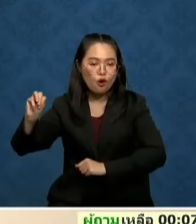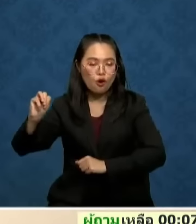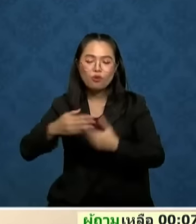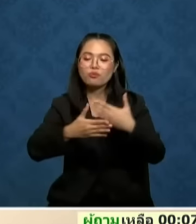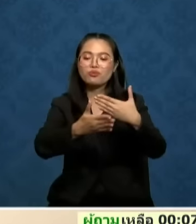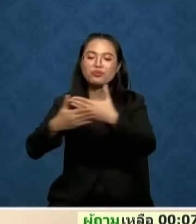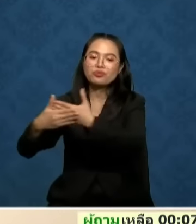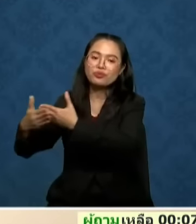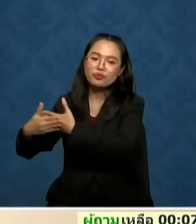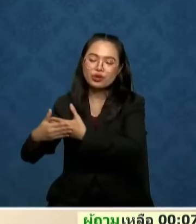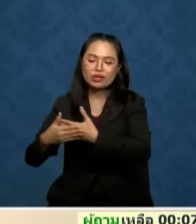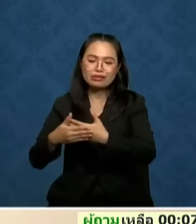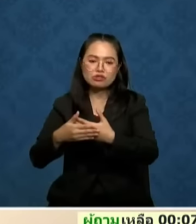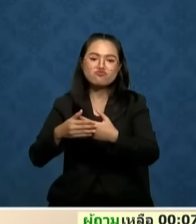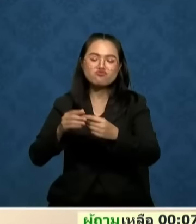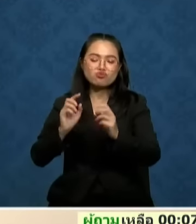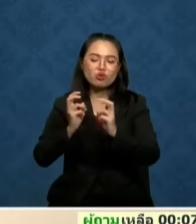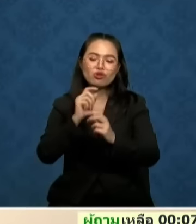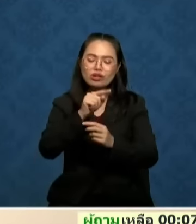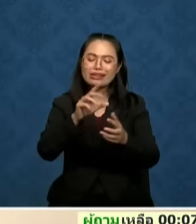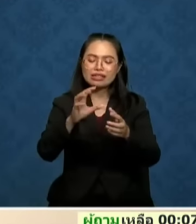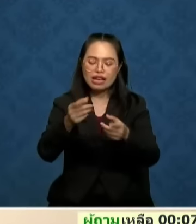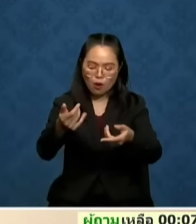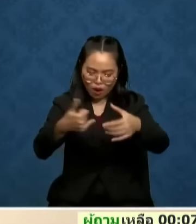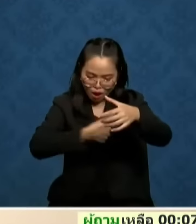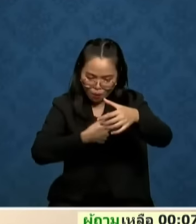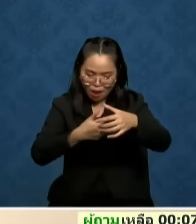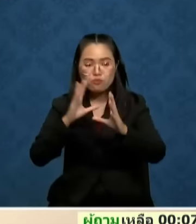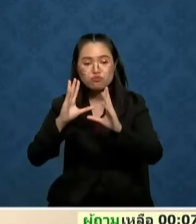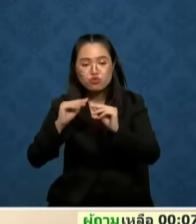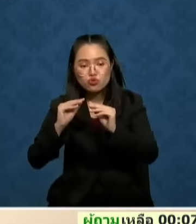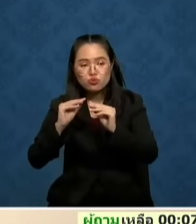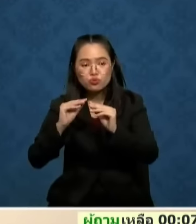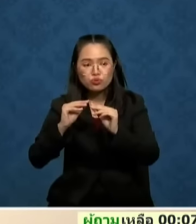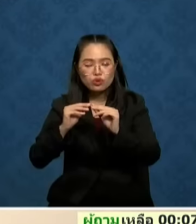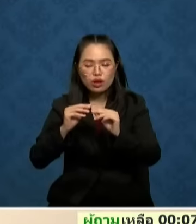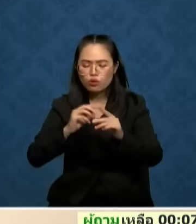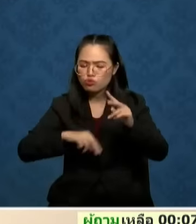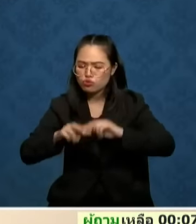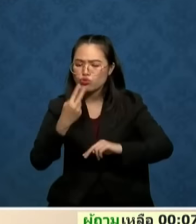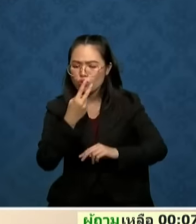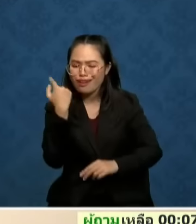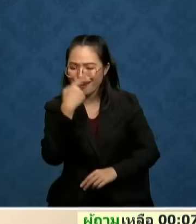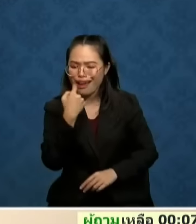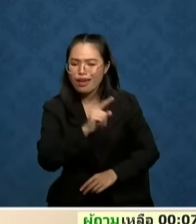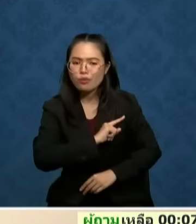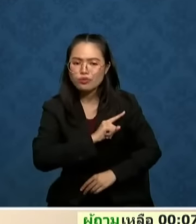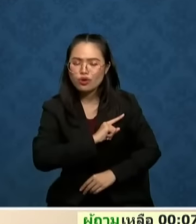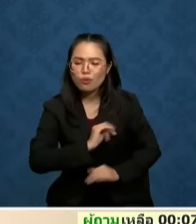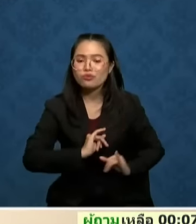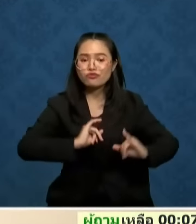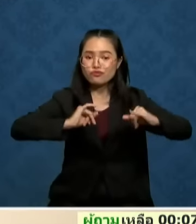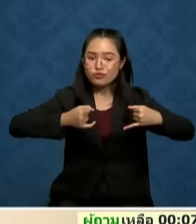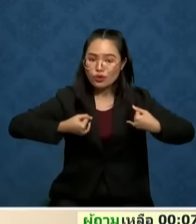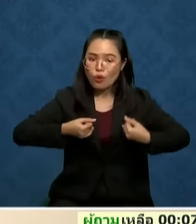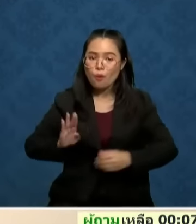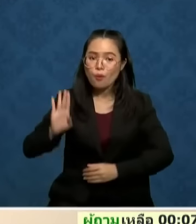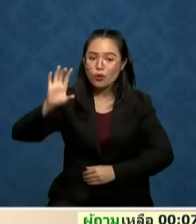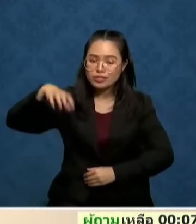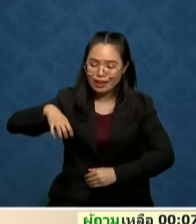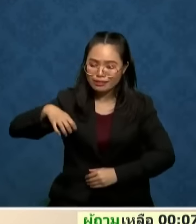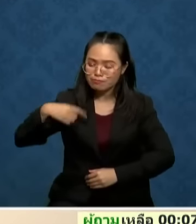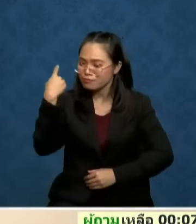โดยเฉพาะสั่งการไปยังหน่วยความมั่นคงทั้งหมดต้องหาคนนะคะที่รับผิดชอบโดยเฉพาะอย่างยิ่งเจ้าของบริษัทหรือคนที่เกี่ย